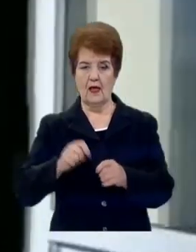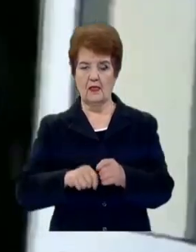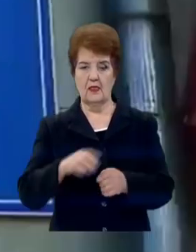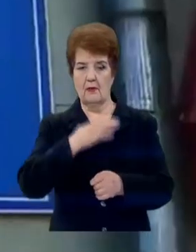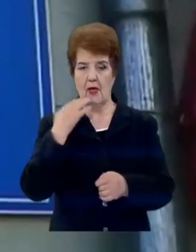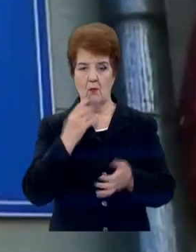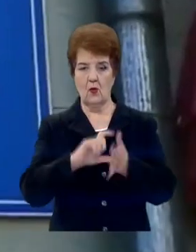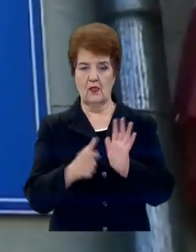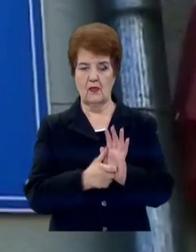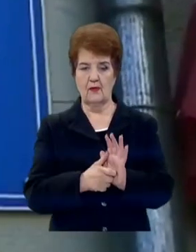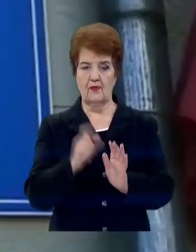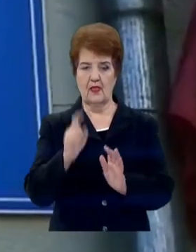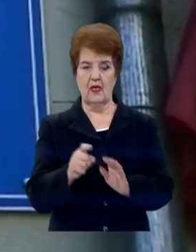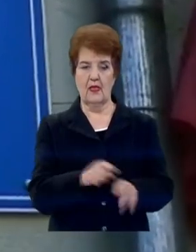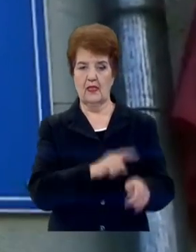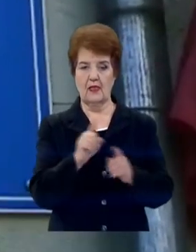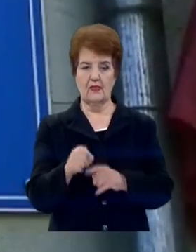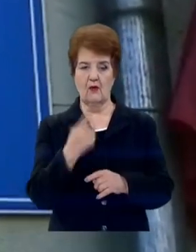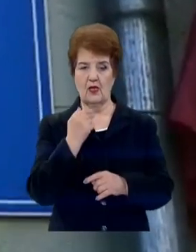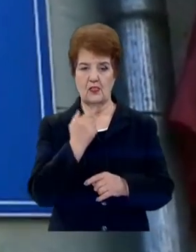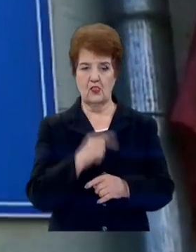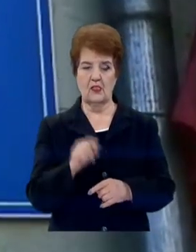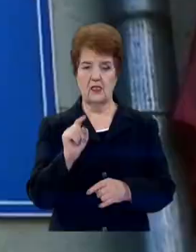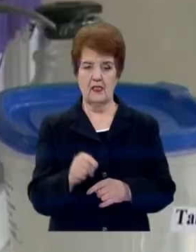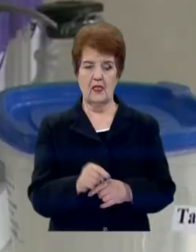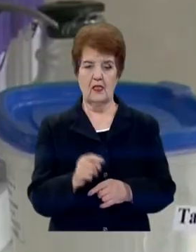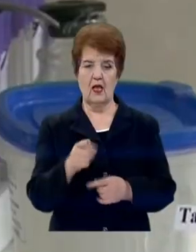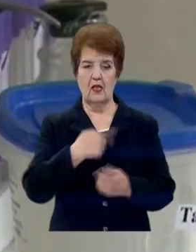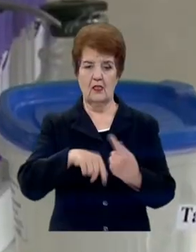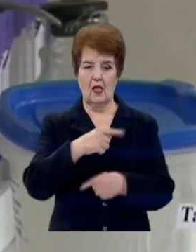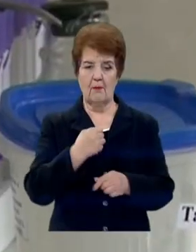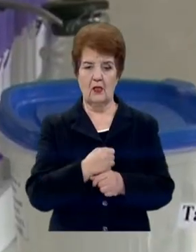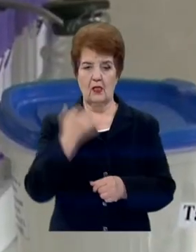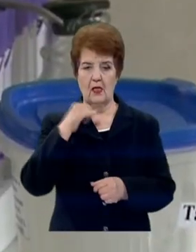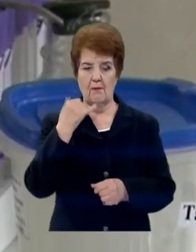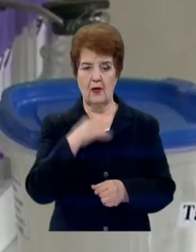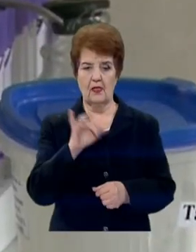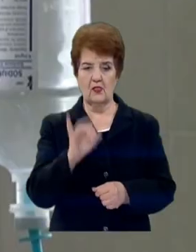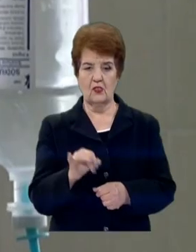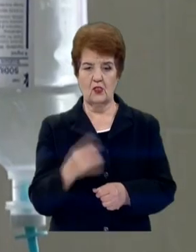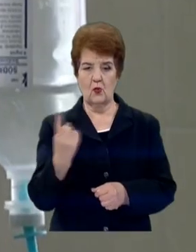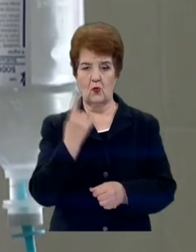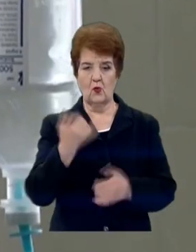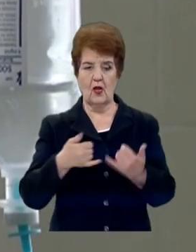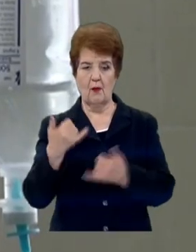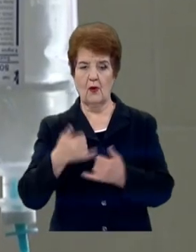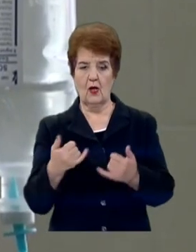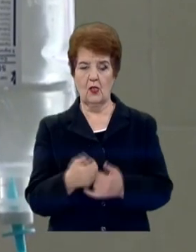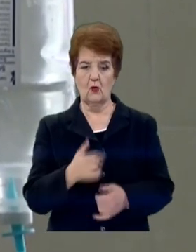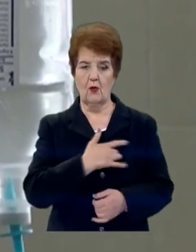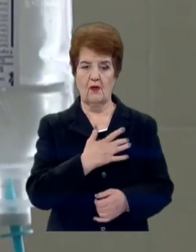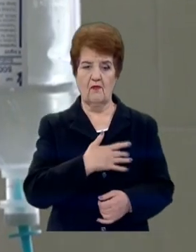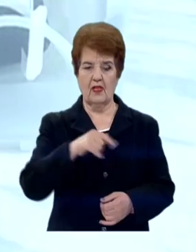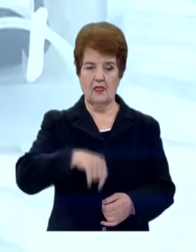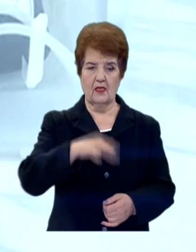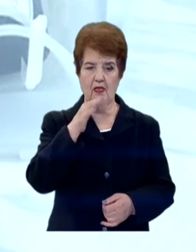de la Centrul Național de Transfuzie a Sângelui, la sediul unui antreprenor, la spitalul din Bălți, dar și la sediul unui laborator medical privat din